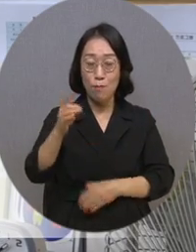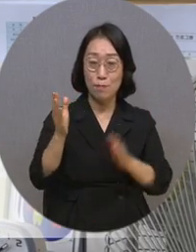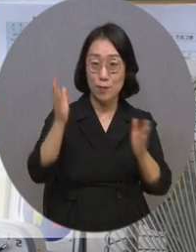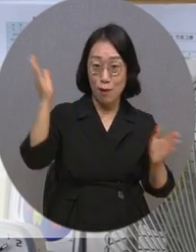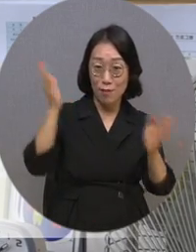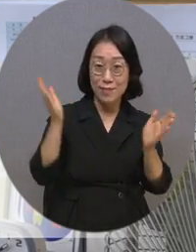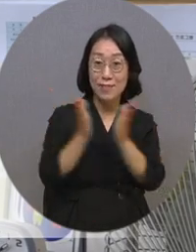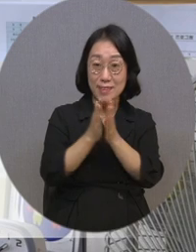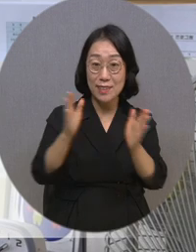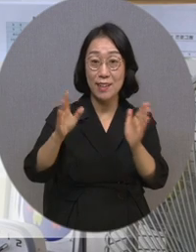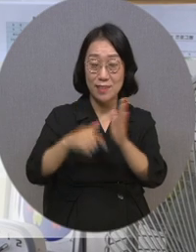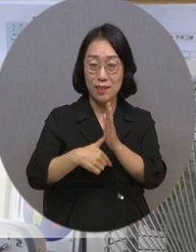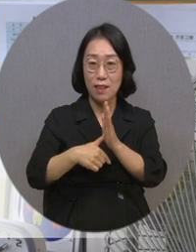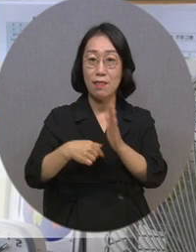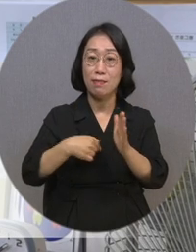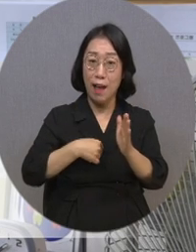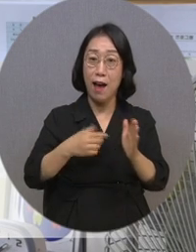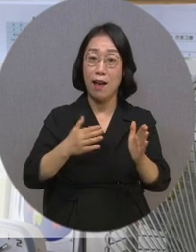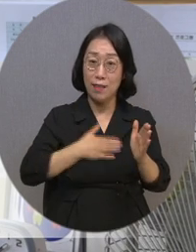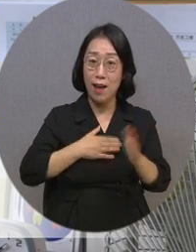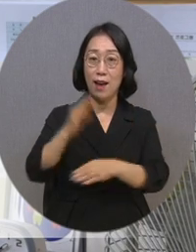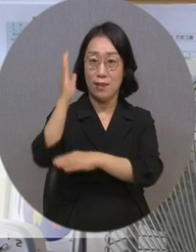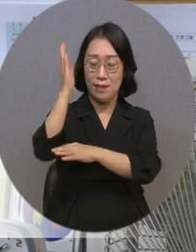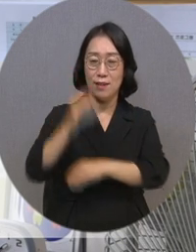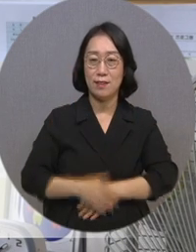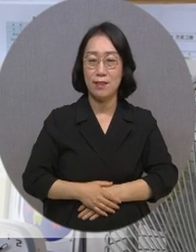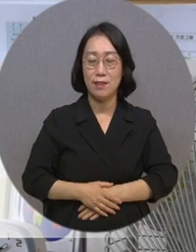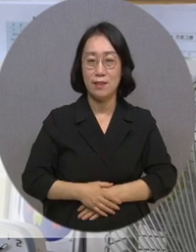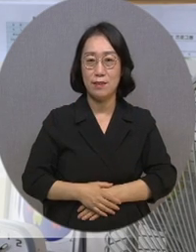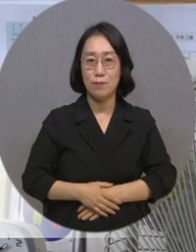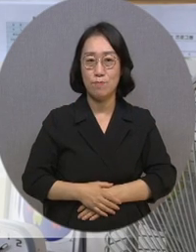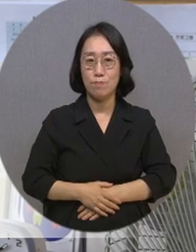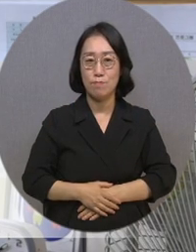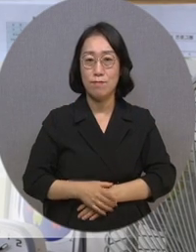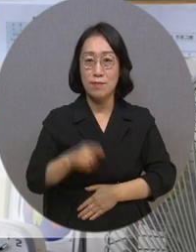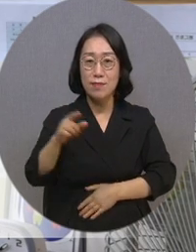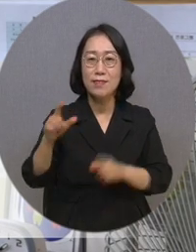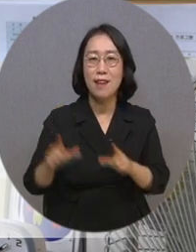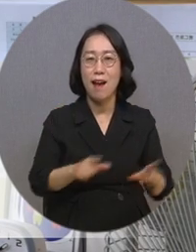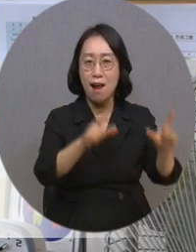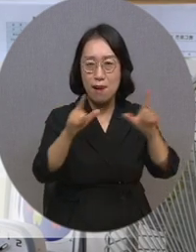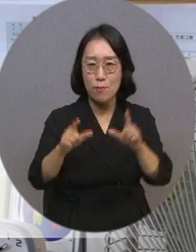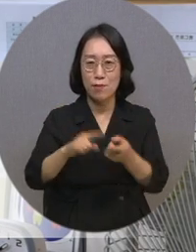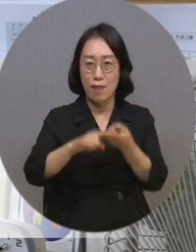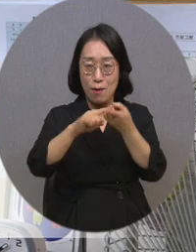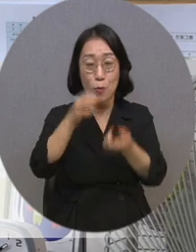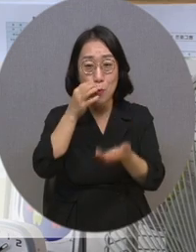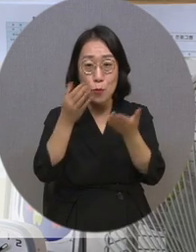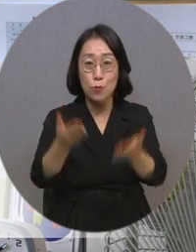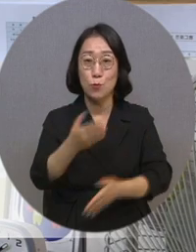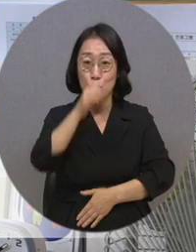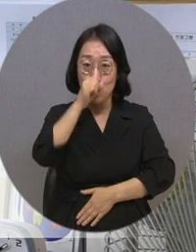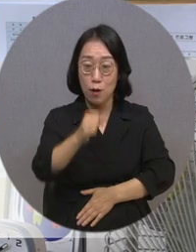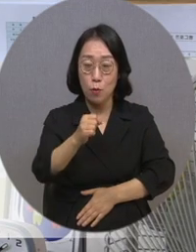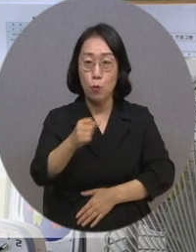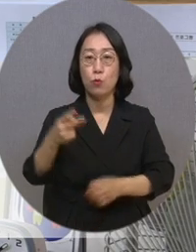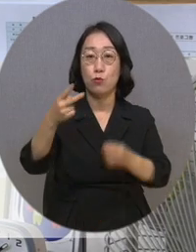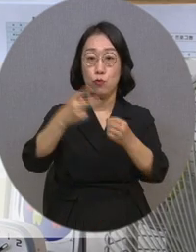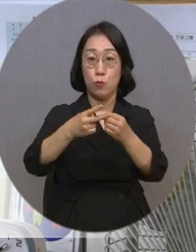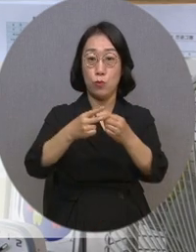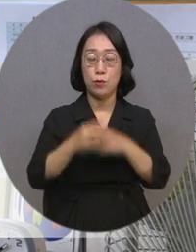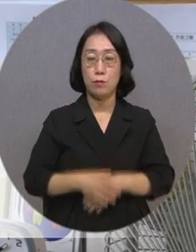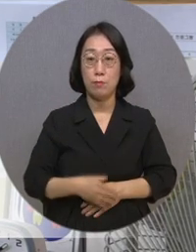때는 이제 저희의 이야기잖아요. 그의 삶을 이야기할 수 있어서 좋았고, 두